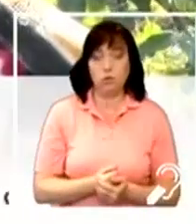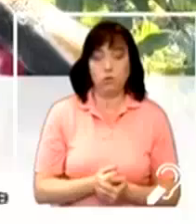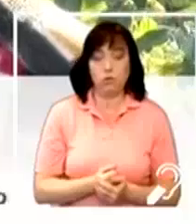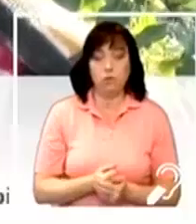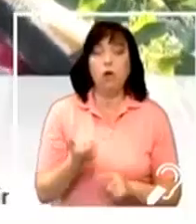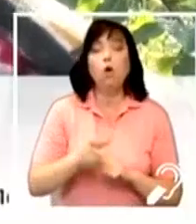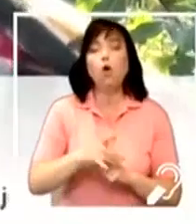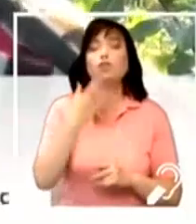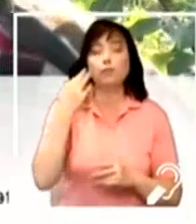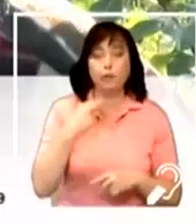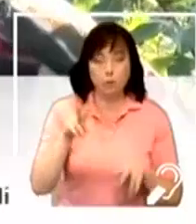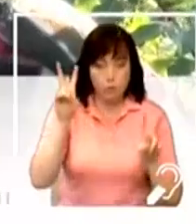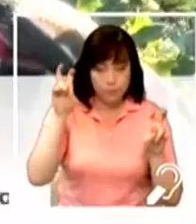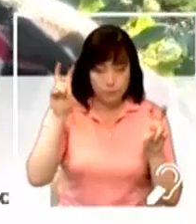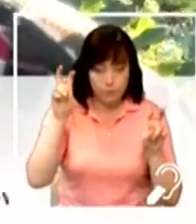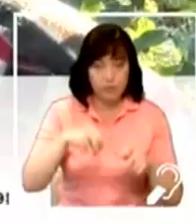în ghilimele.